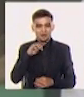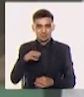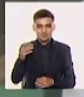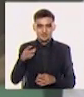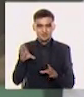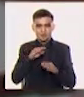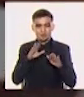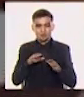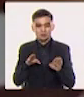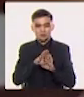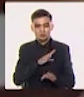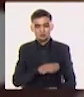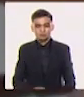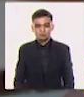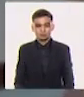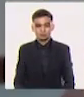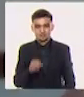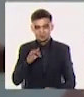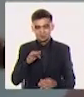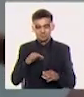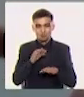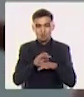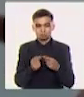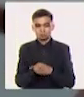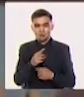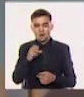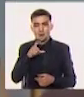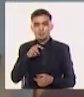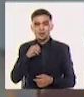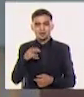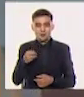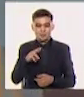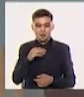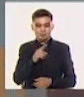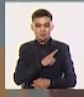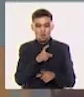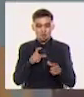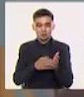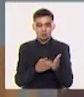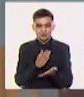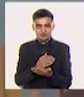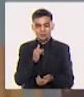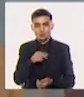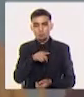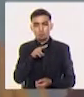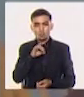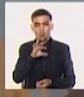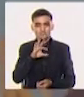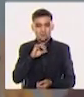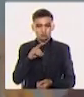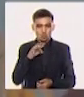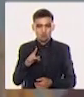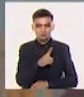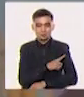қалды. Елімізде індет таралғалы бері эпидемиолог мамандардың тапшылығы байқалады. Ал дәл осы провизорлық стационарда бүгінде